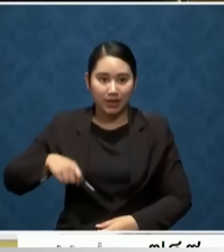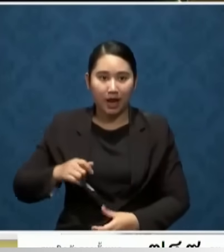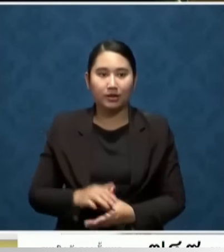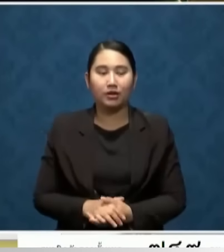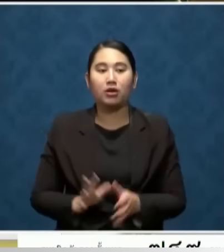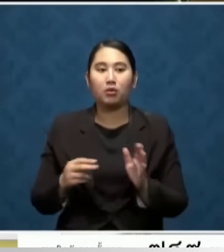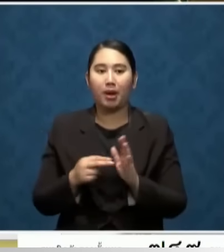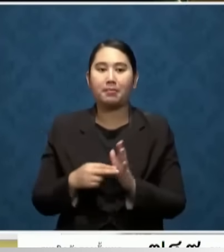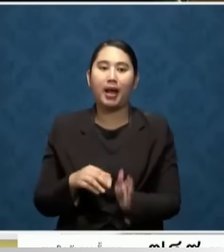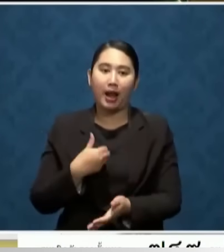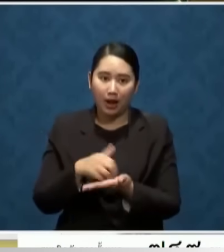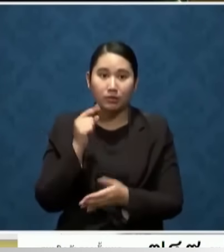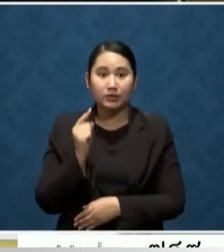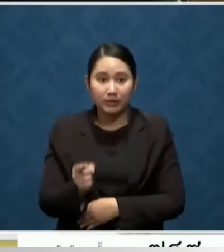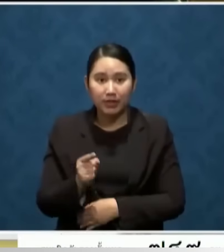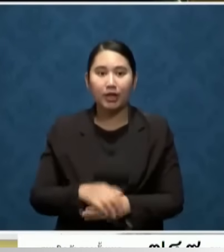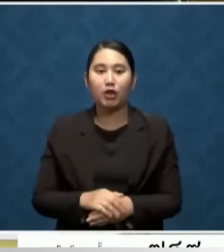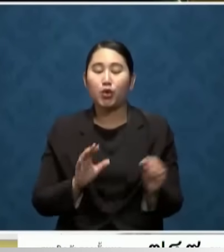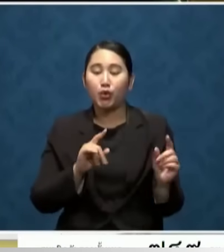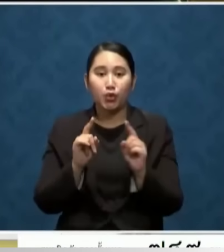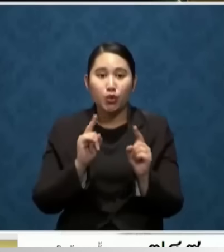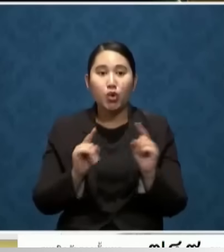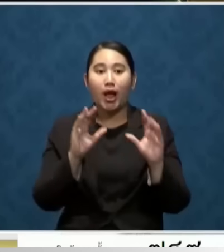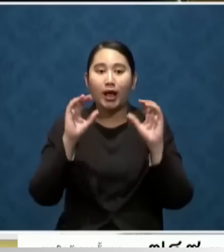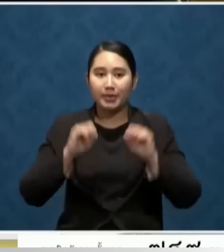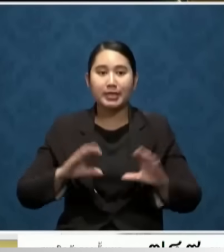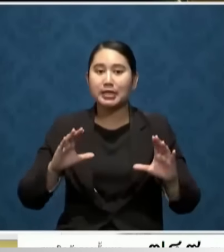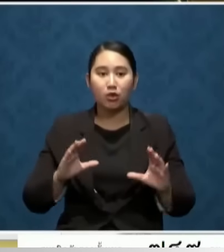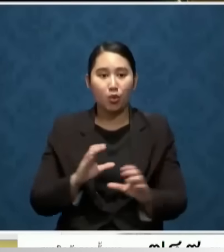ย่อมเป็นข้อเท็จจริงที่รับฟังเป็นที่ยุติว่าบุคคลที่ถูกเส